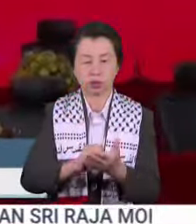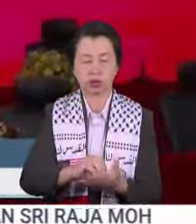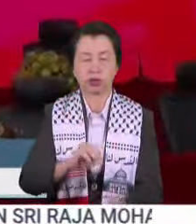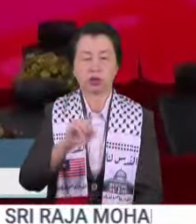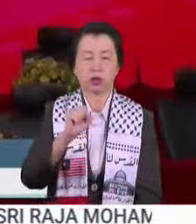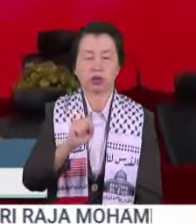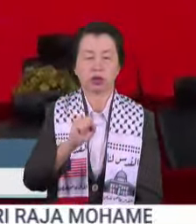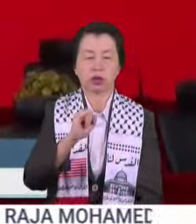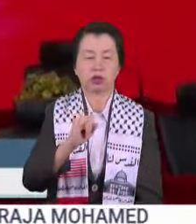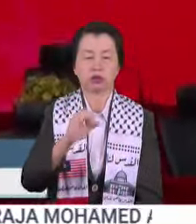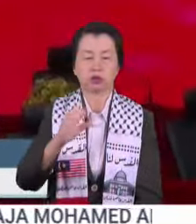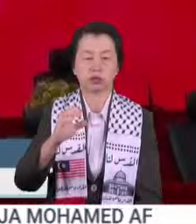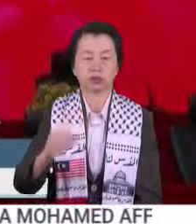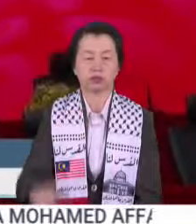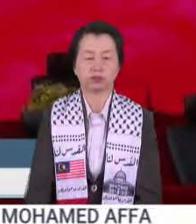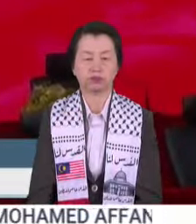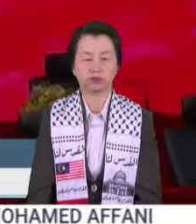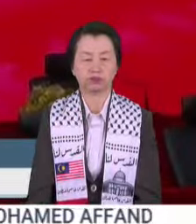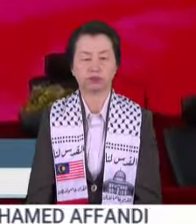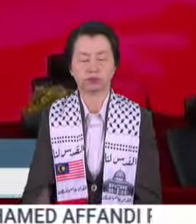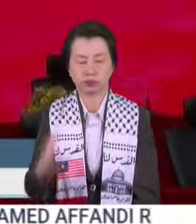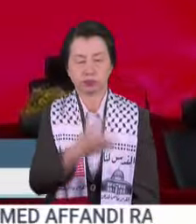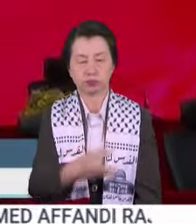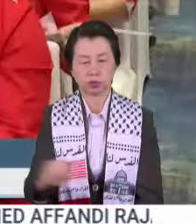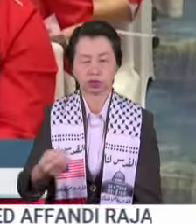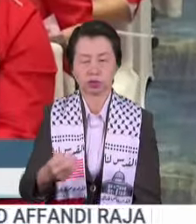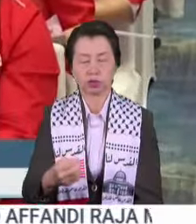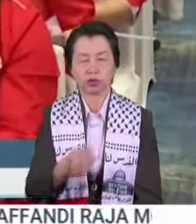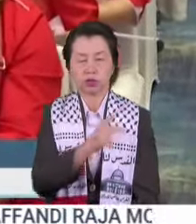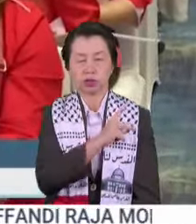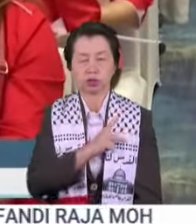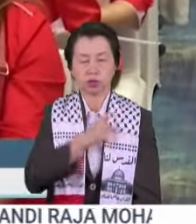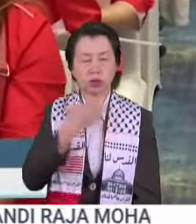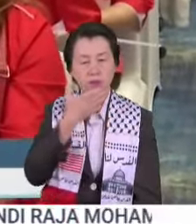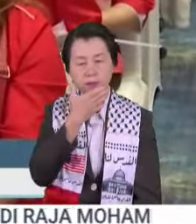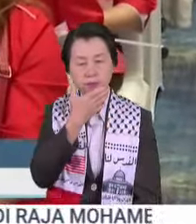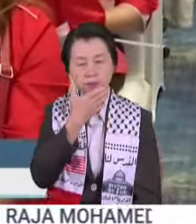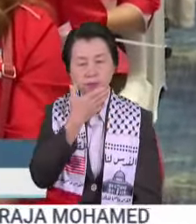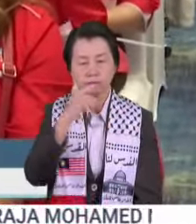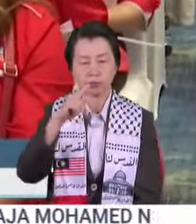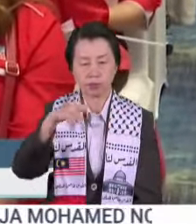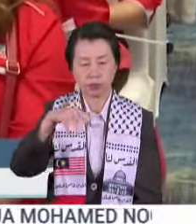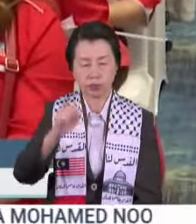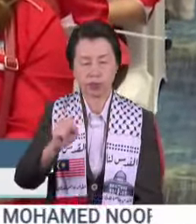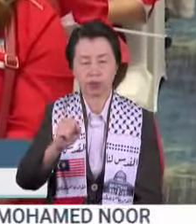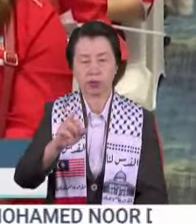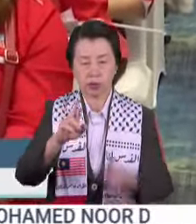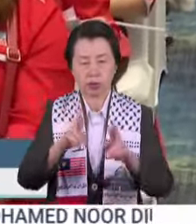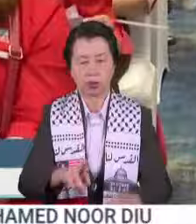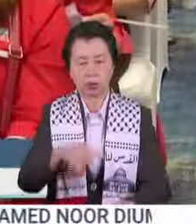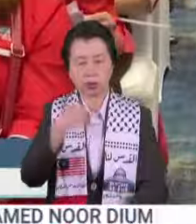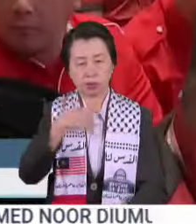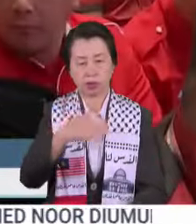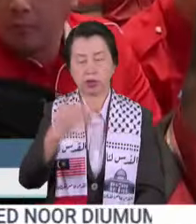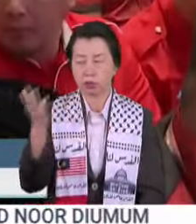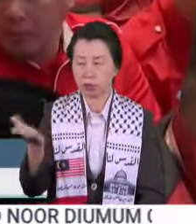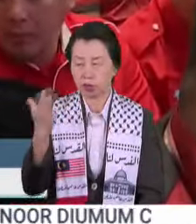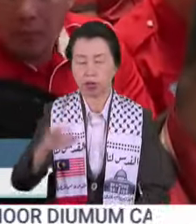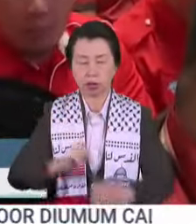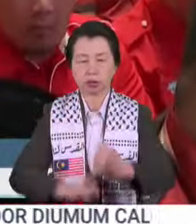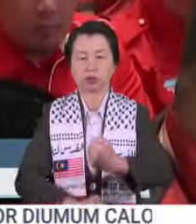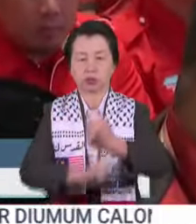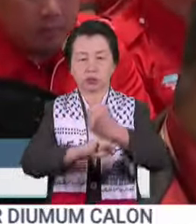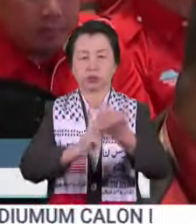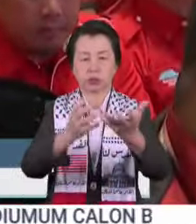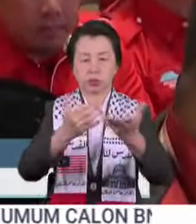antarabangsa Sabah Kota Kinabalu sementara itu ketua Pemuda gagasan rakyat Datuk fair Rendan berkata mereka akan mendukung